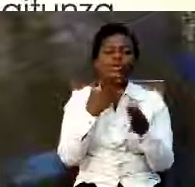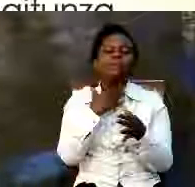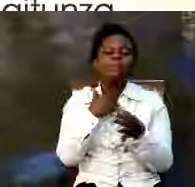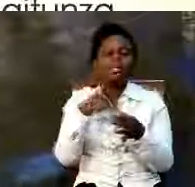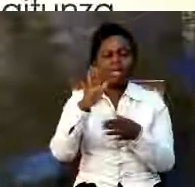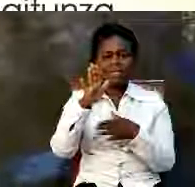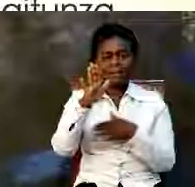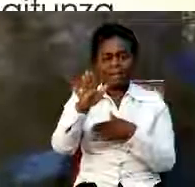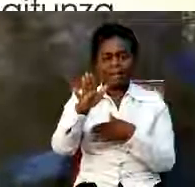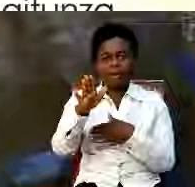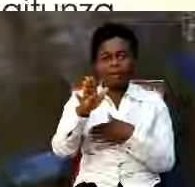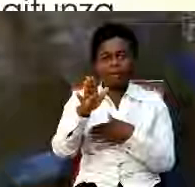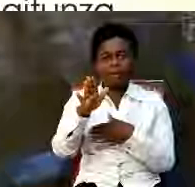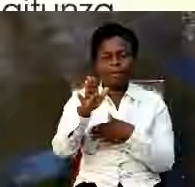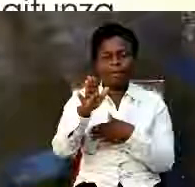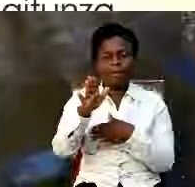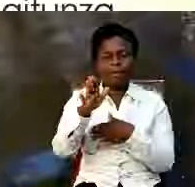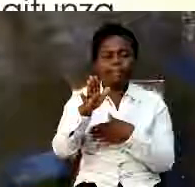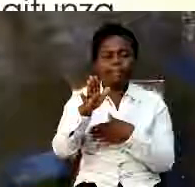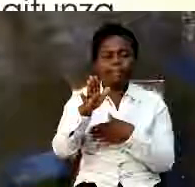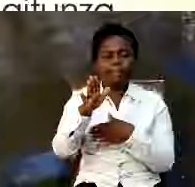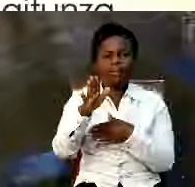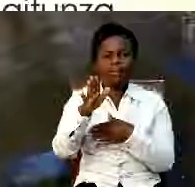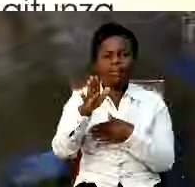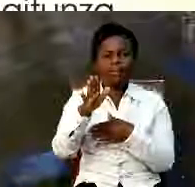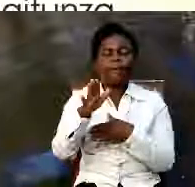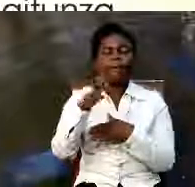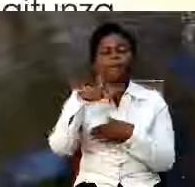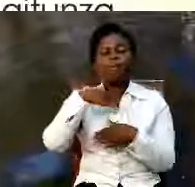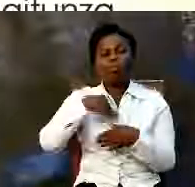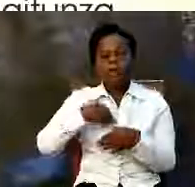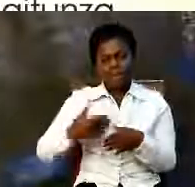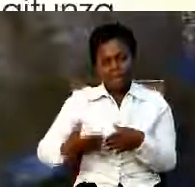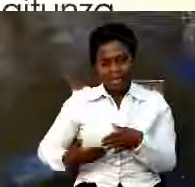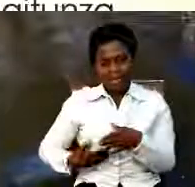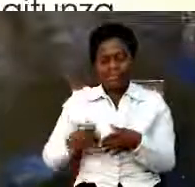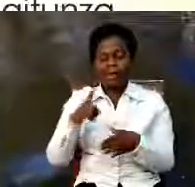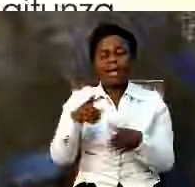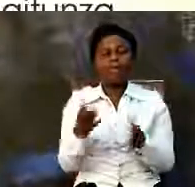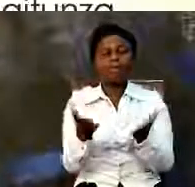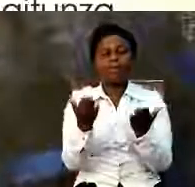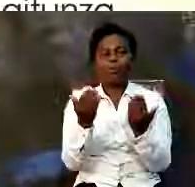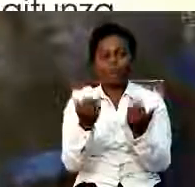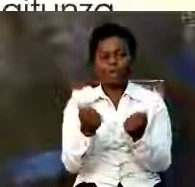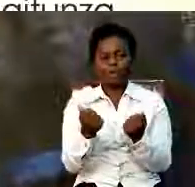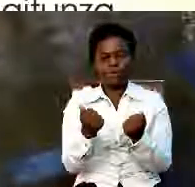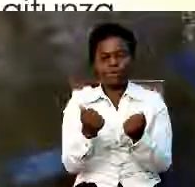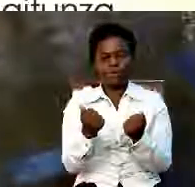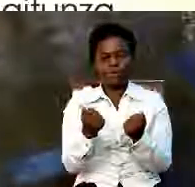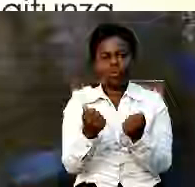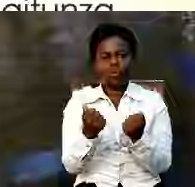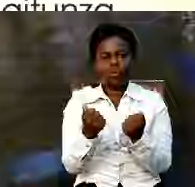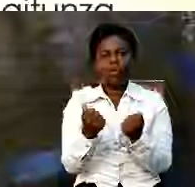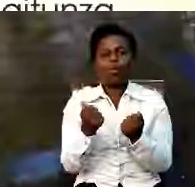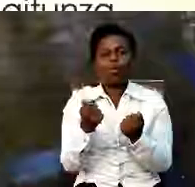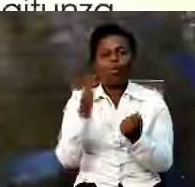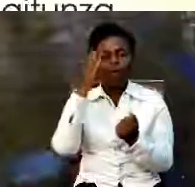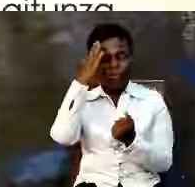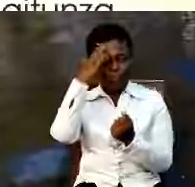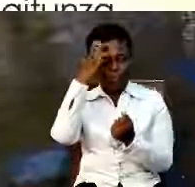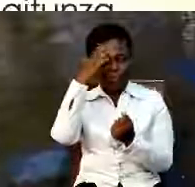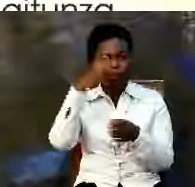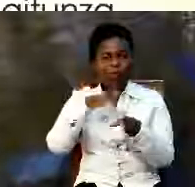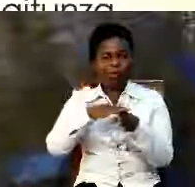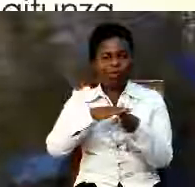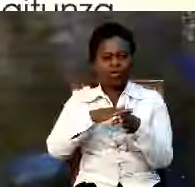tuned in her needs na concern. Mwanamke ana uwezo na silika ya kuweza kutambua kwa